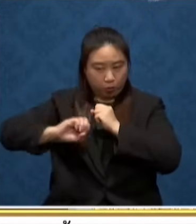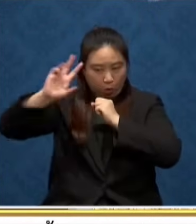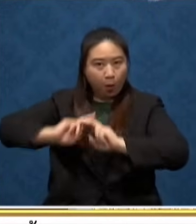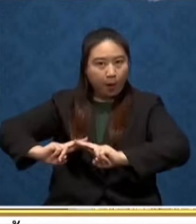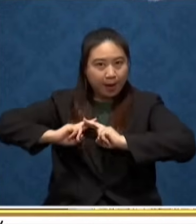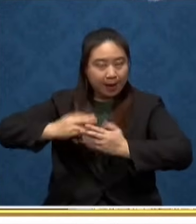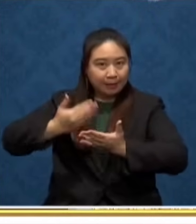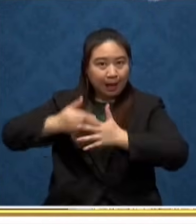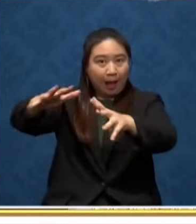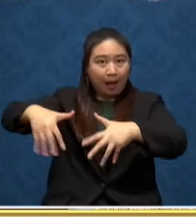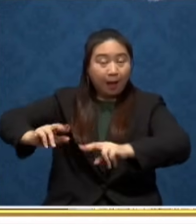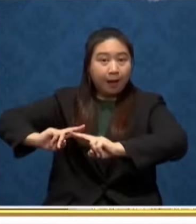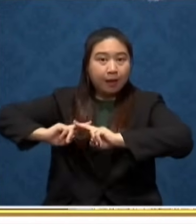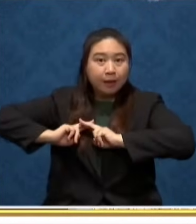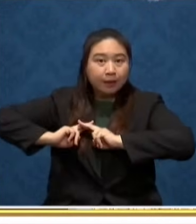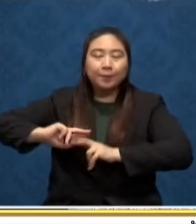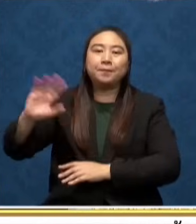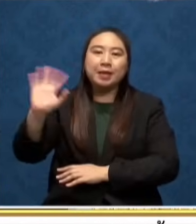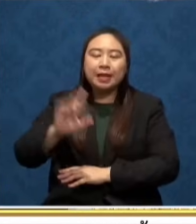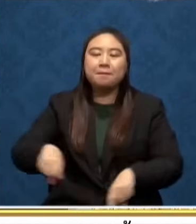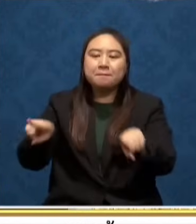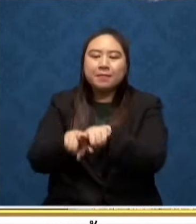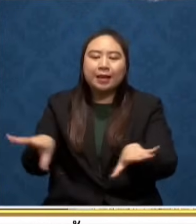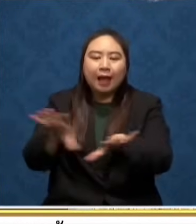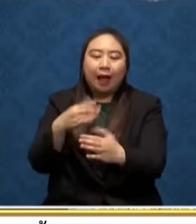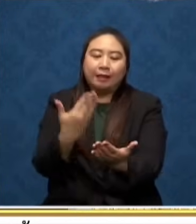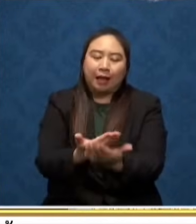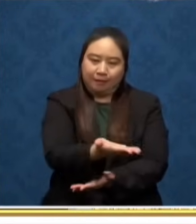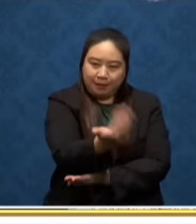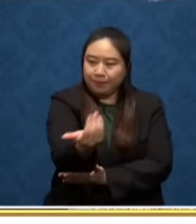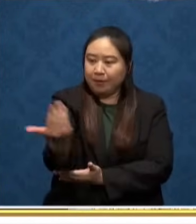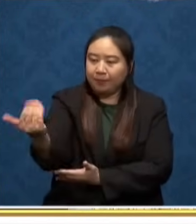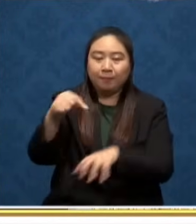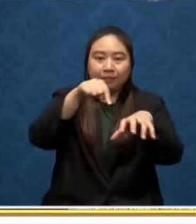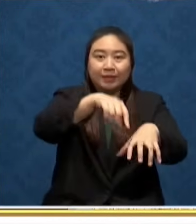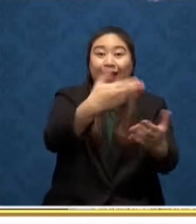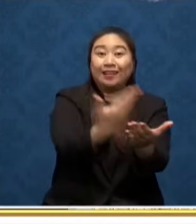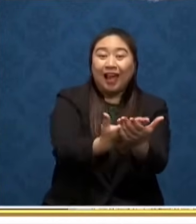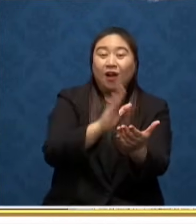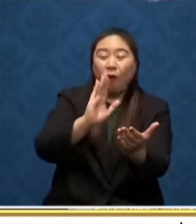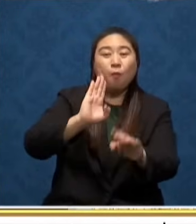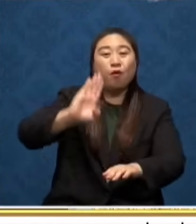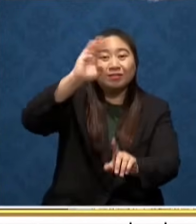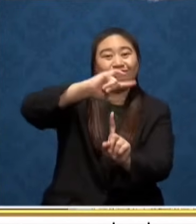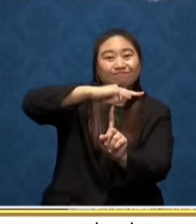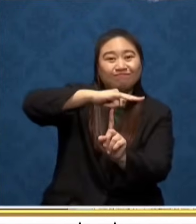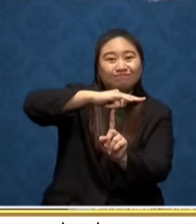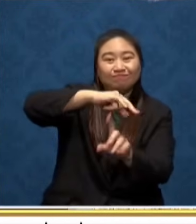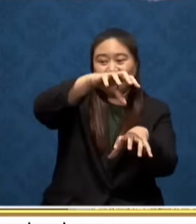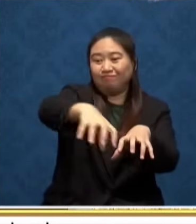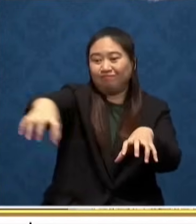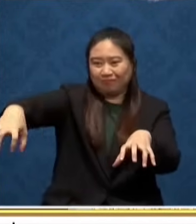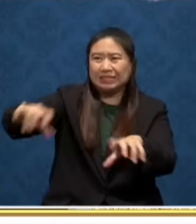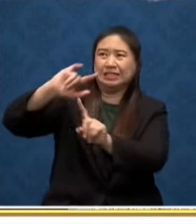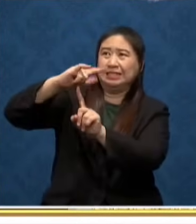คะแต่เป็นเหมือนหน่วยงานที่เก็บค่าตรงค่ะมีหน้าที่เก็บรายได้ค่าธรรมเนียมจากคลื่นความถี่ที่เป็นสมบัติส